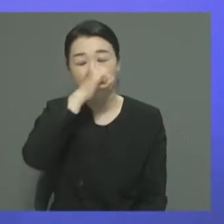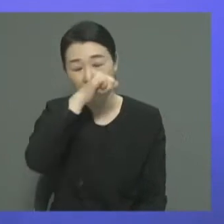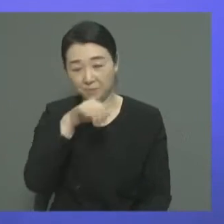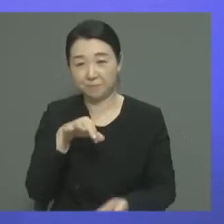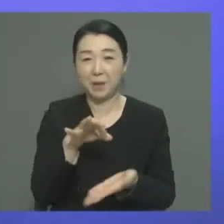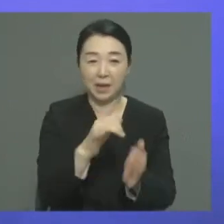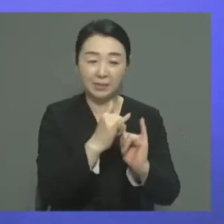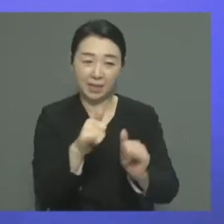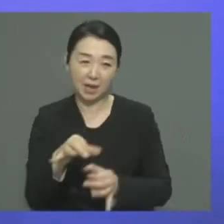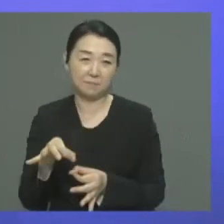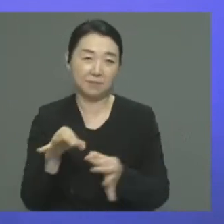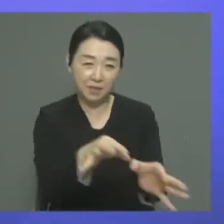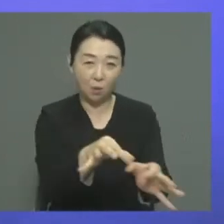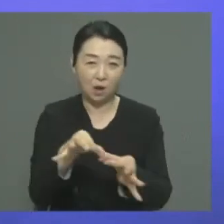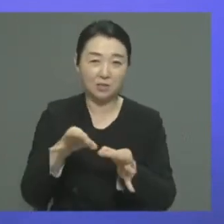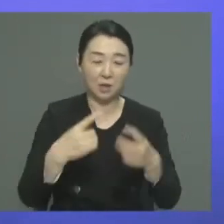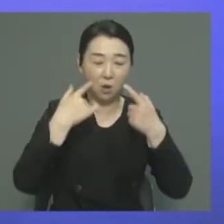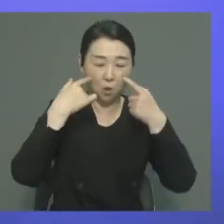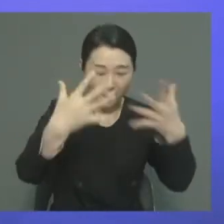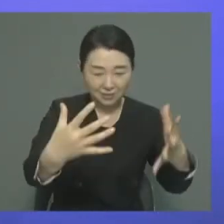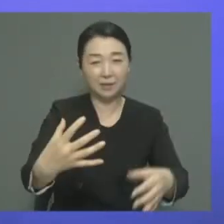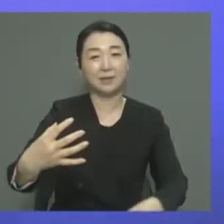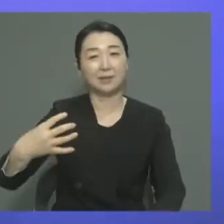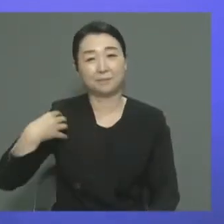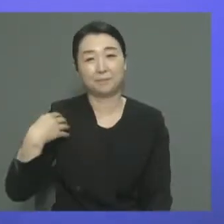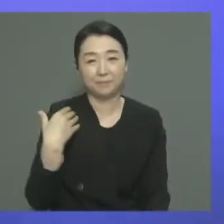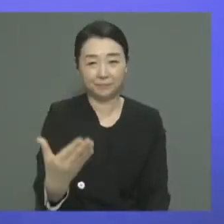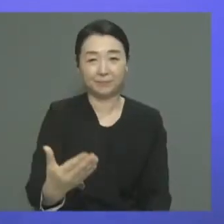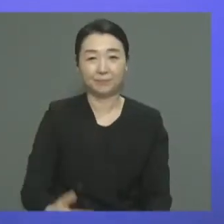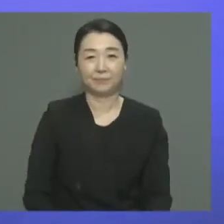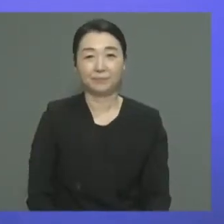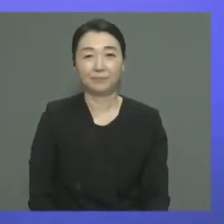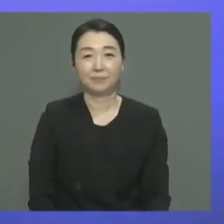지원을 확실하게 책임지겠습니다 여러분